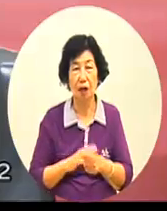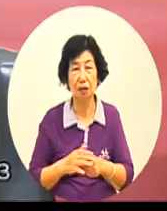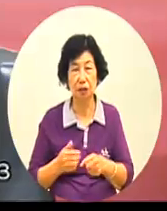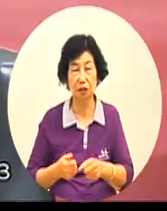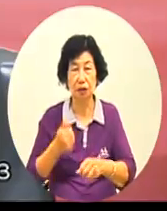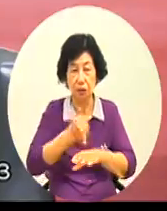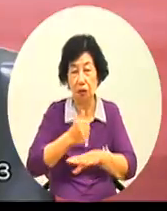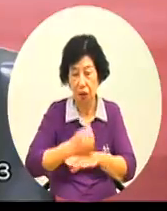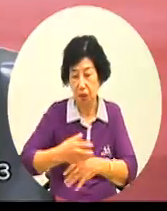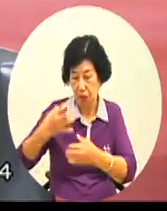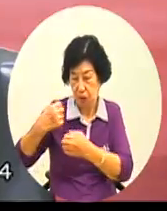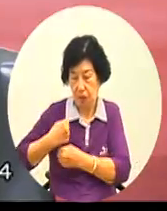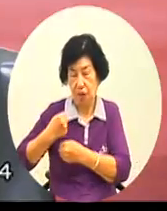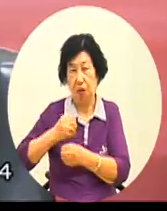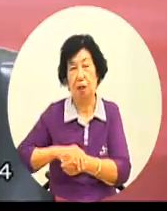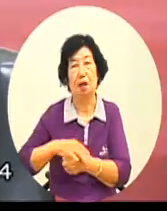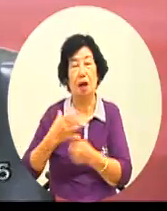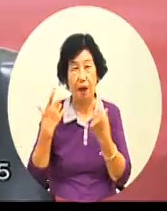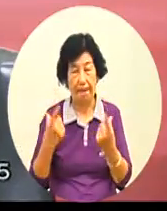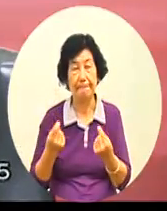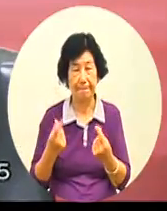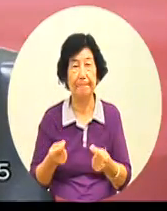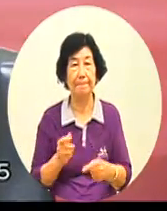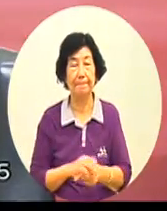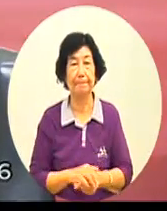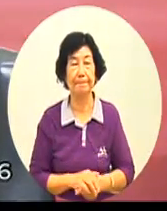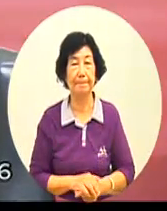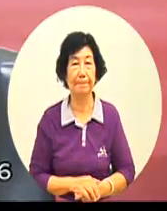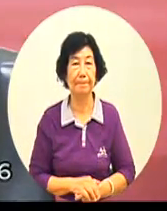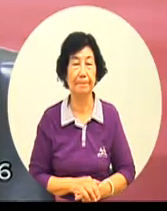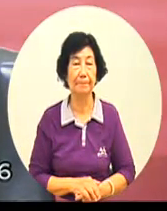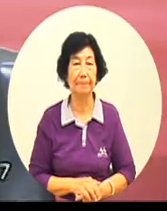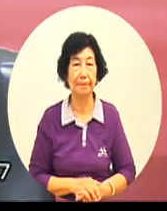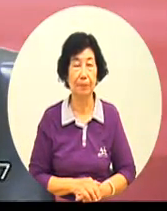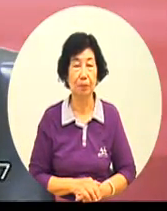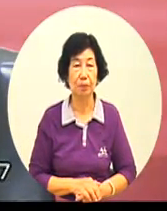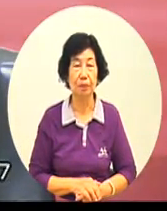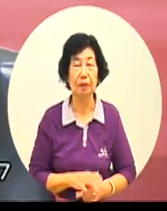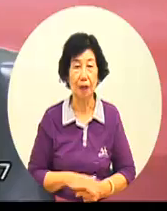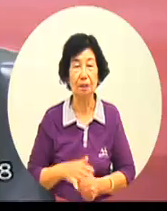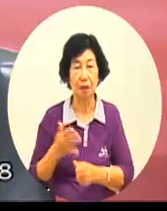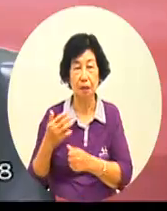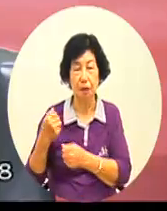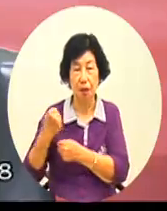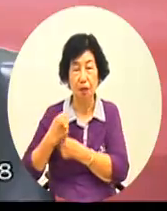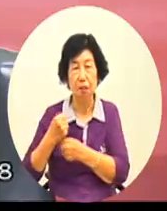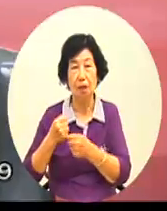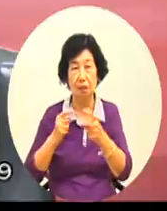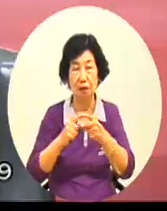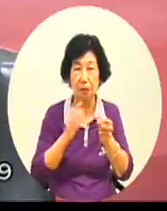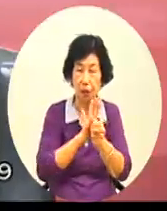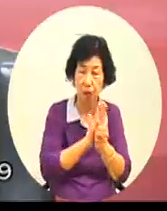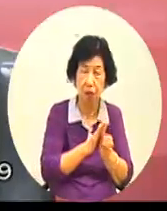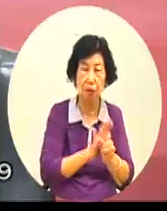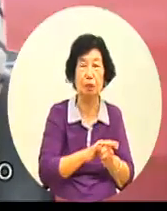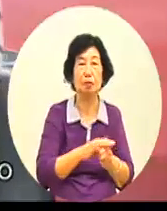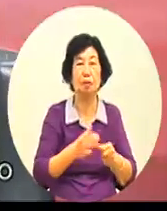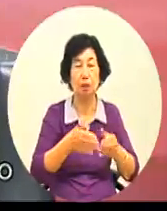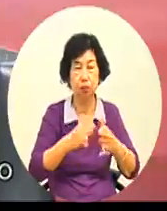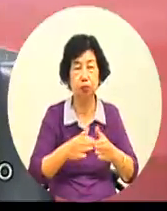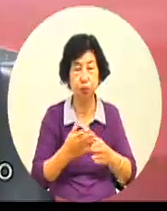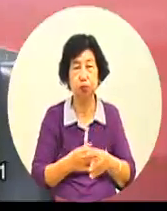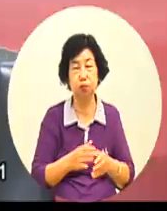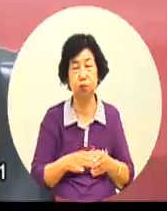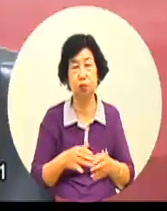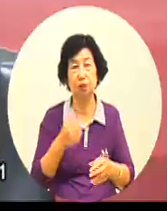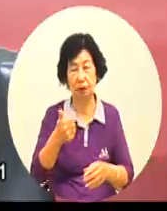加急哈、哦，跟加紧的来为我们的军人服务的更好一点哈、哦，在这点请高雄市的国军你